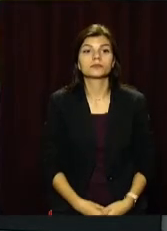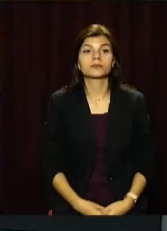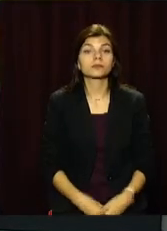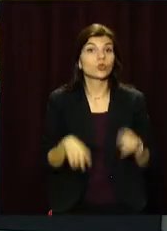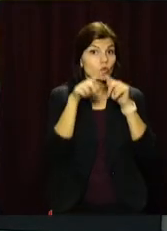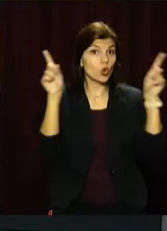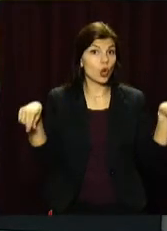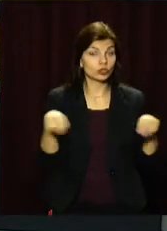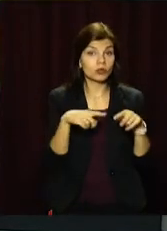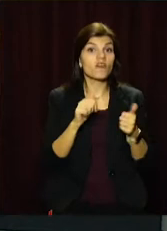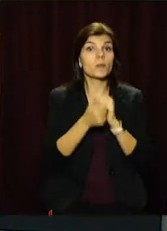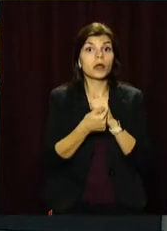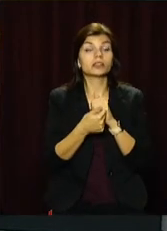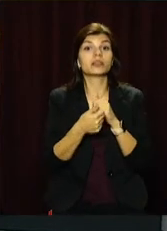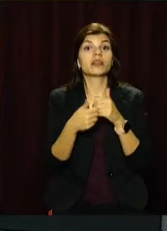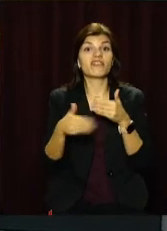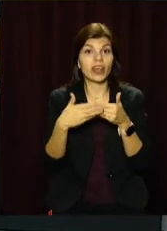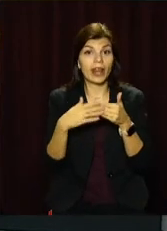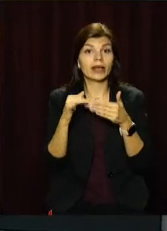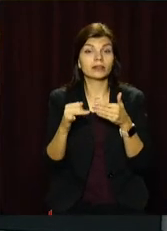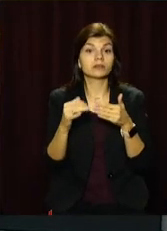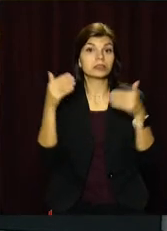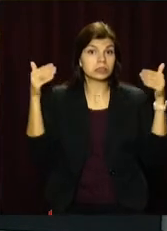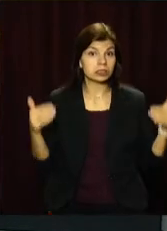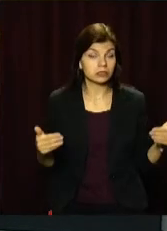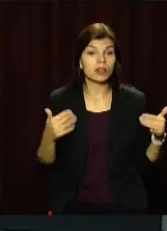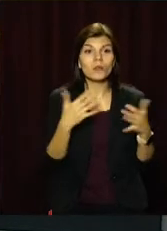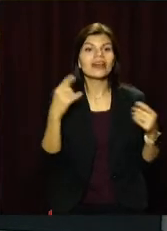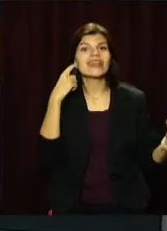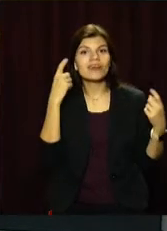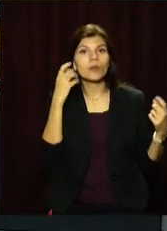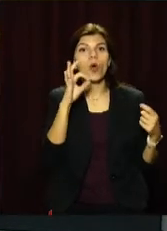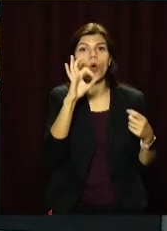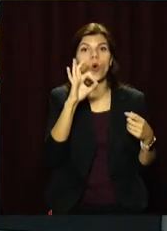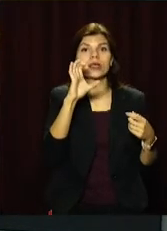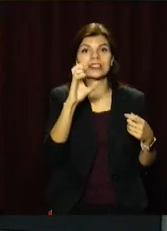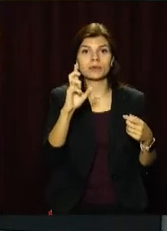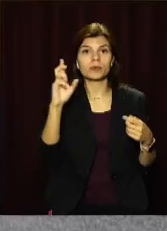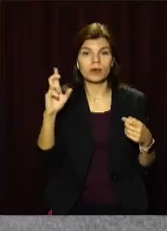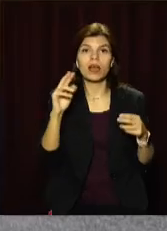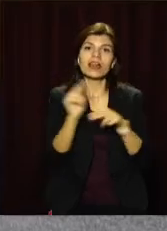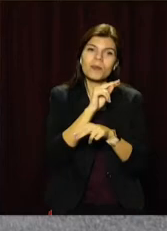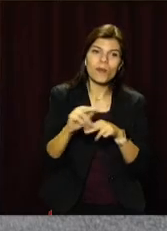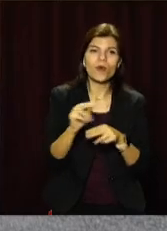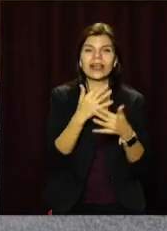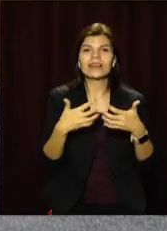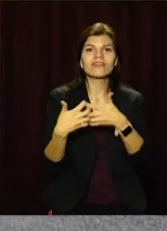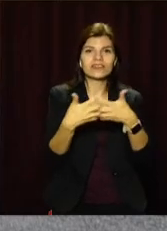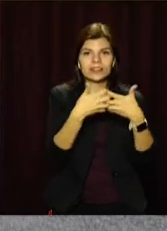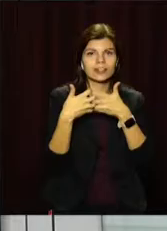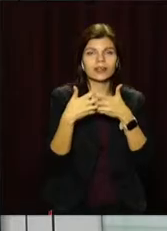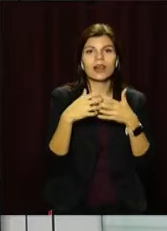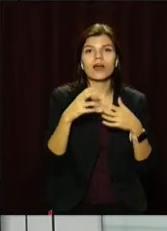Дошки замість дверей та стін. Відтепер усі оголошення та інформацію про роботу ОСББ, поточні ремонти та взаємодію з